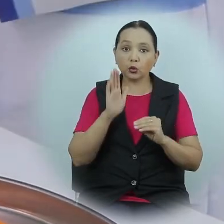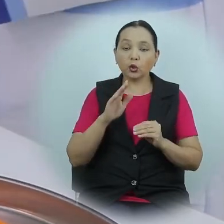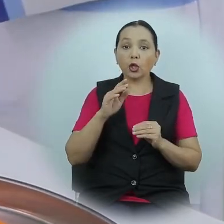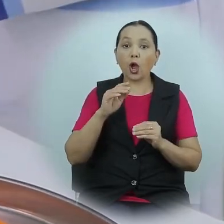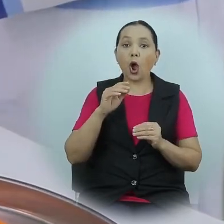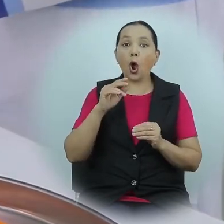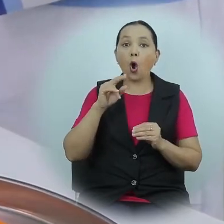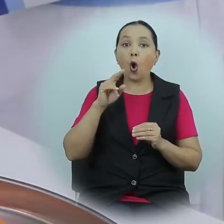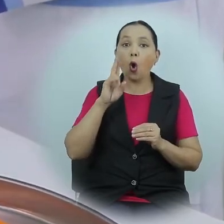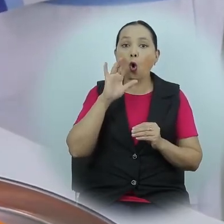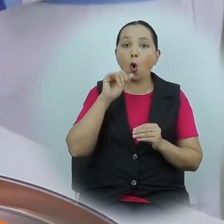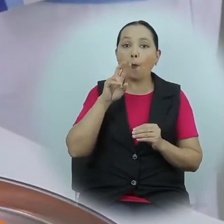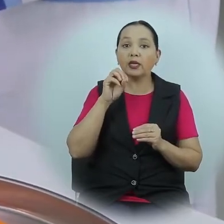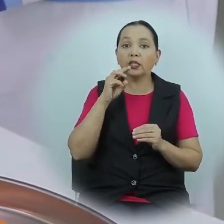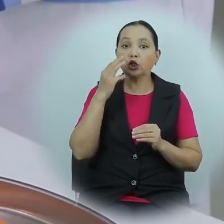көпіртіршіні